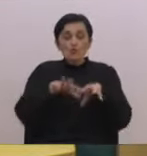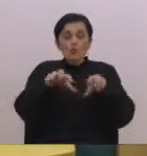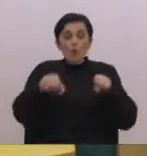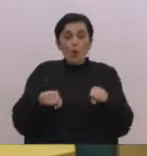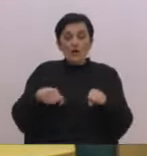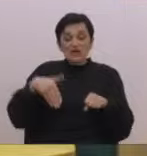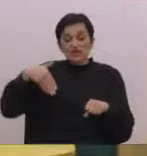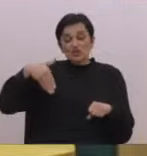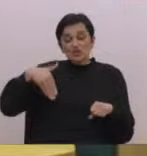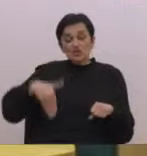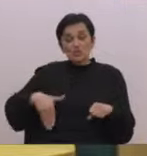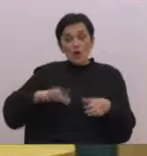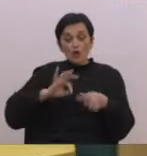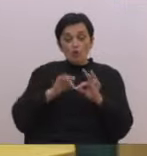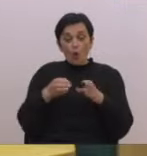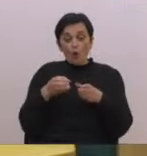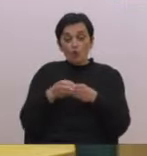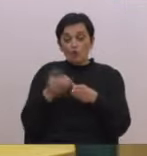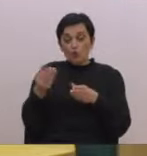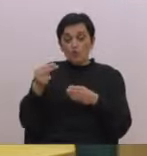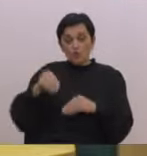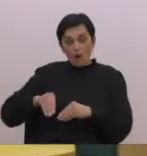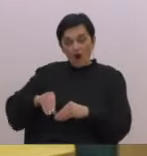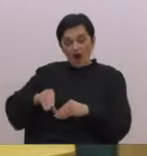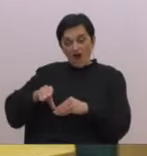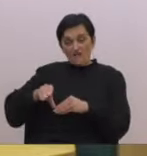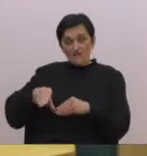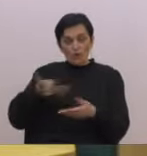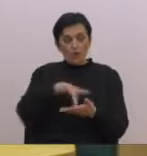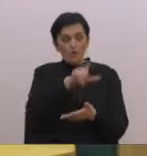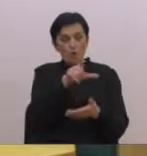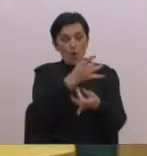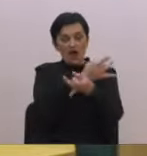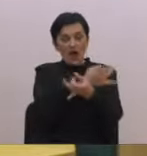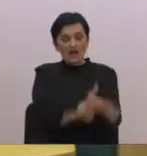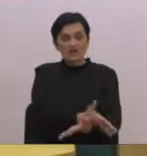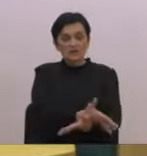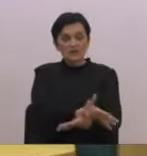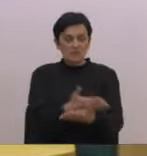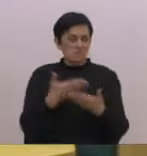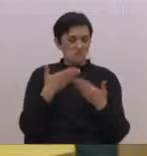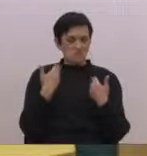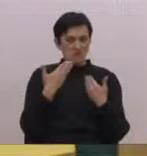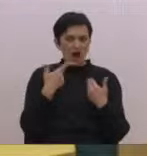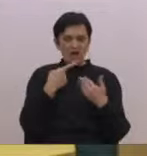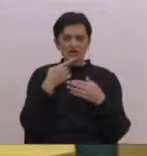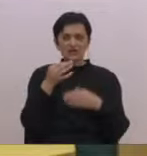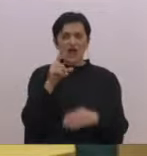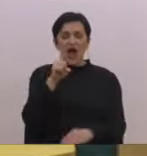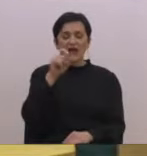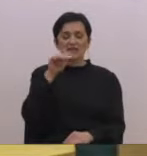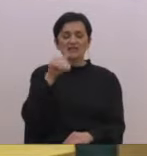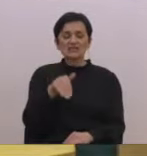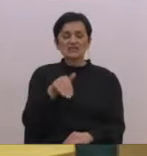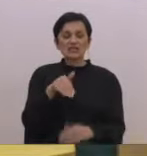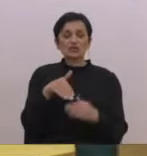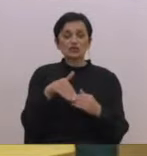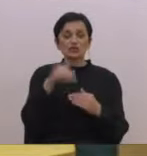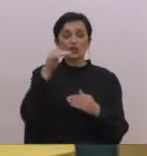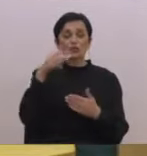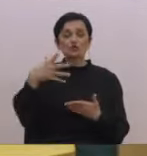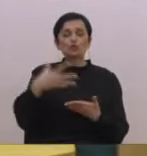gibeși, ragața concretului gupis ilekeba puli, mokala kebi, harib debia. Ai martie unde ragața zgetkuit, asia ta zemut